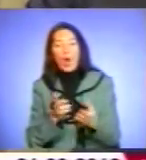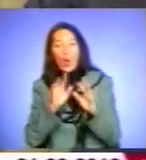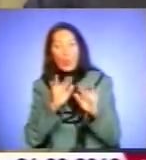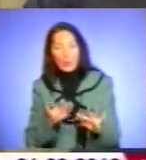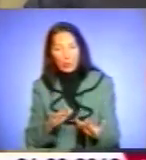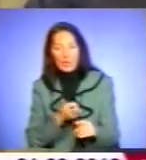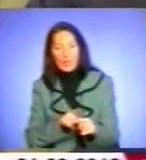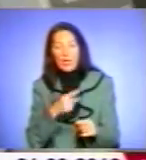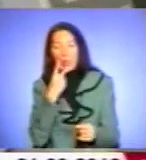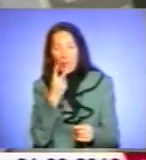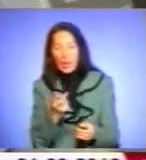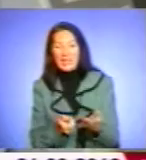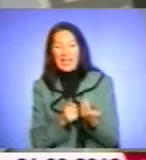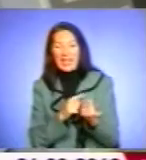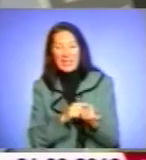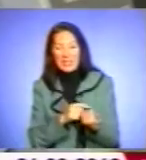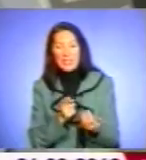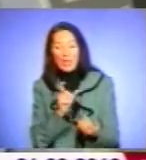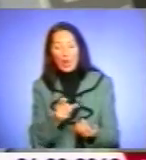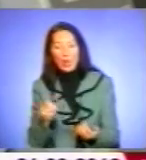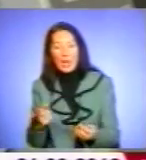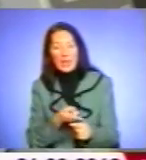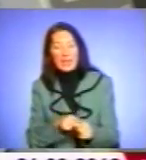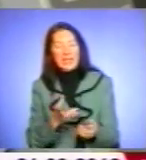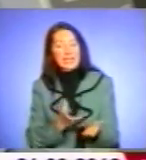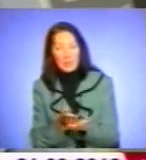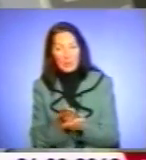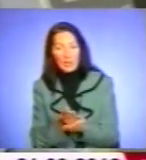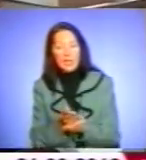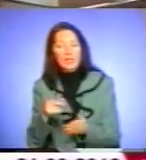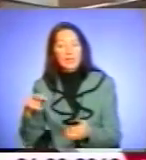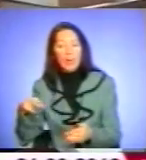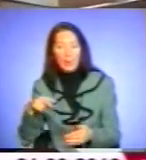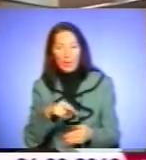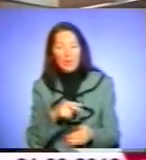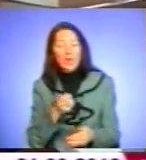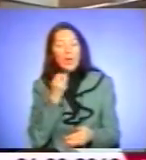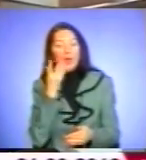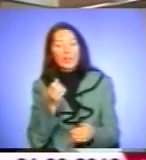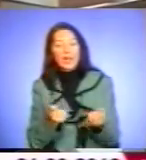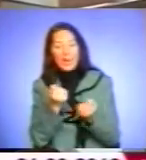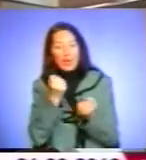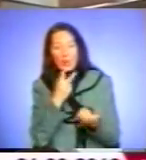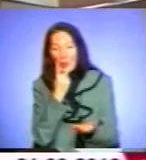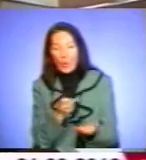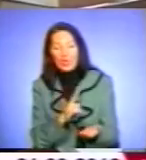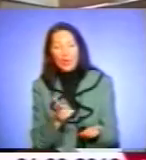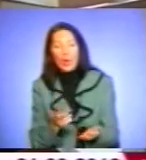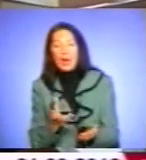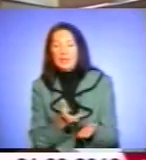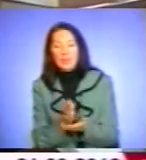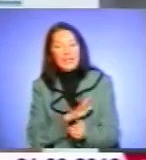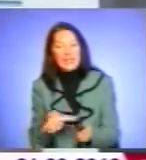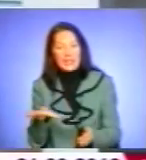проїзд, зайшовши у тролейбус. Якщо ж водій виявить, що заплатили не всі, викликатиме контролера, котрий, скануючи картки пасажирів спеціальним